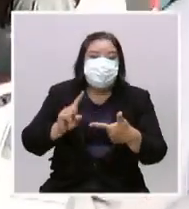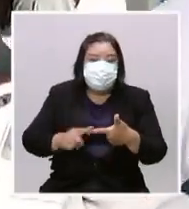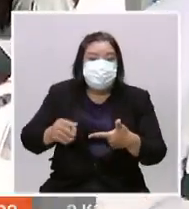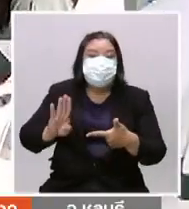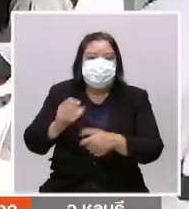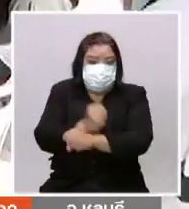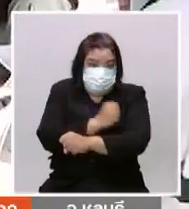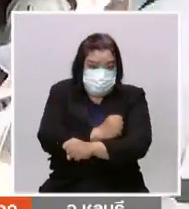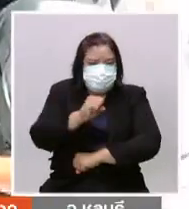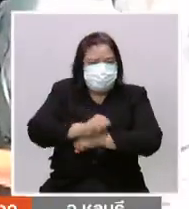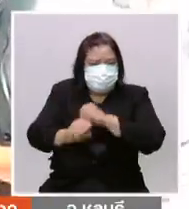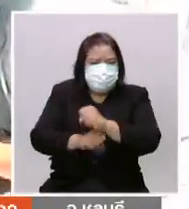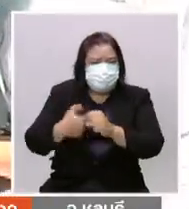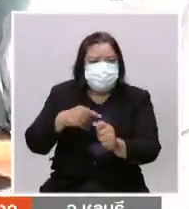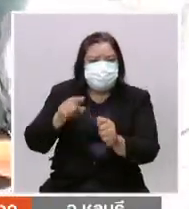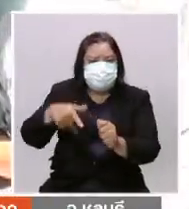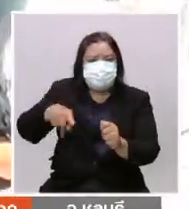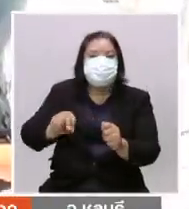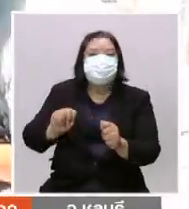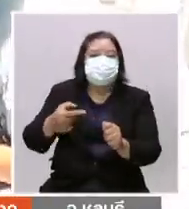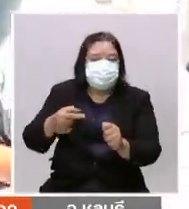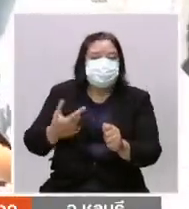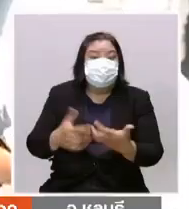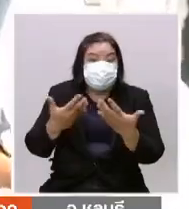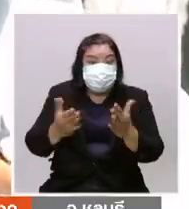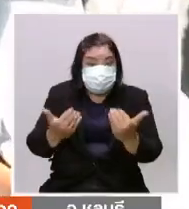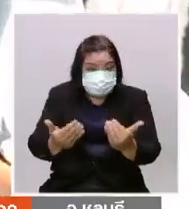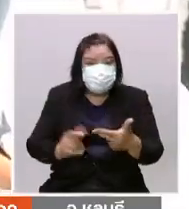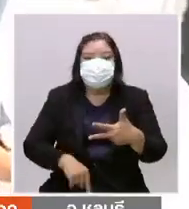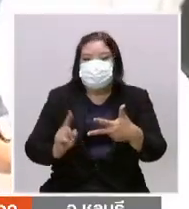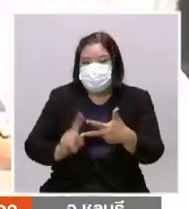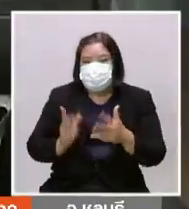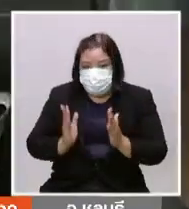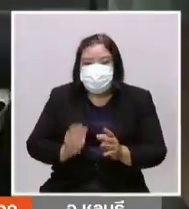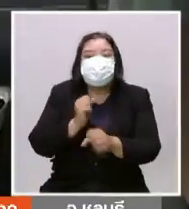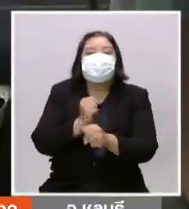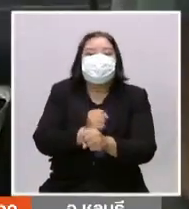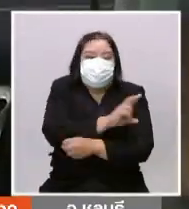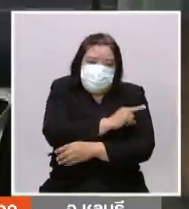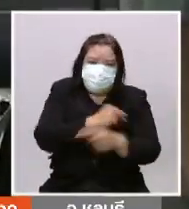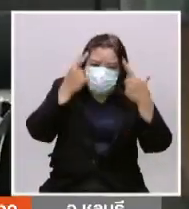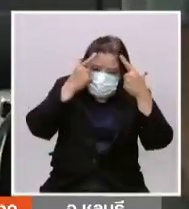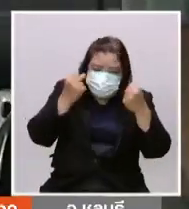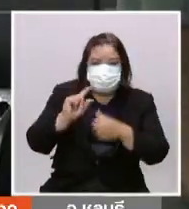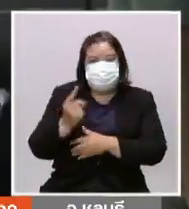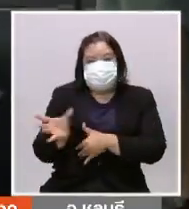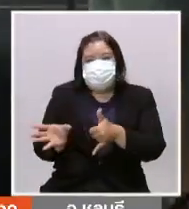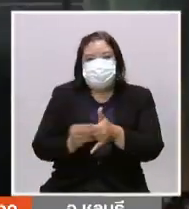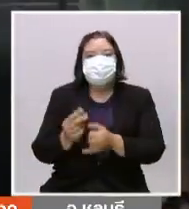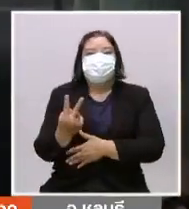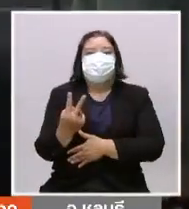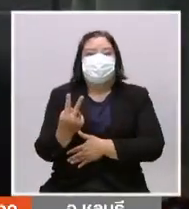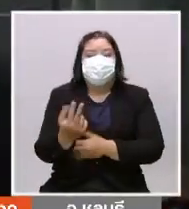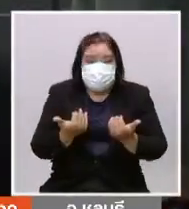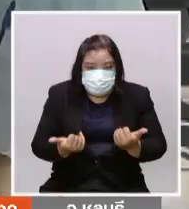ำสั่งปิดในอำเภอพานทองนอกจากนี้ยังมีกรณีของบุคลากรทางการแพทย์ติดเชื้อเพิ่ม2รายด้วยยอดสะสม